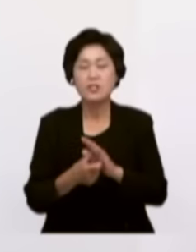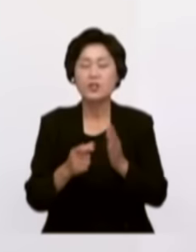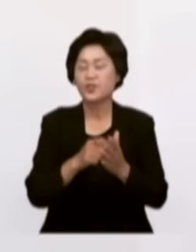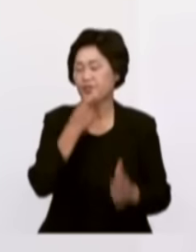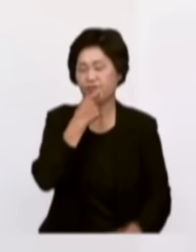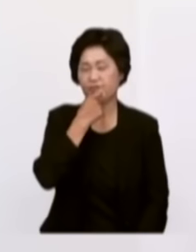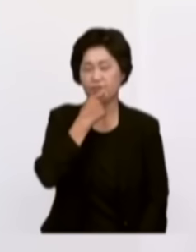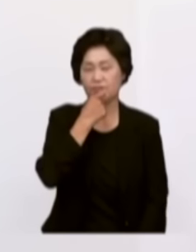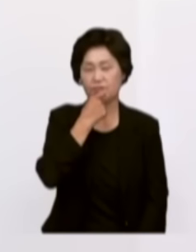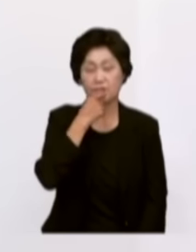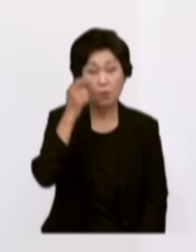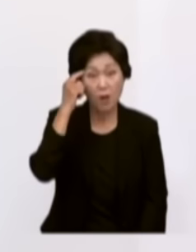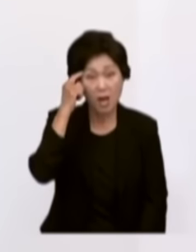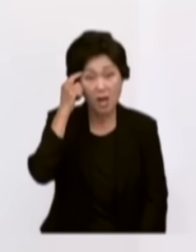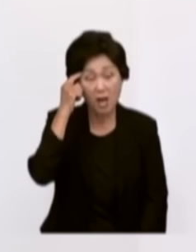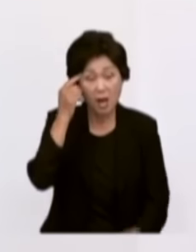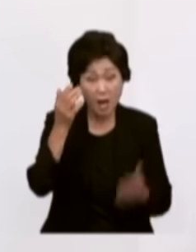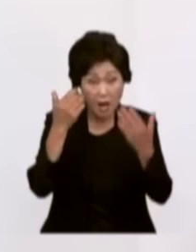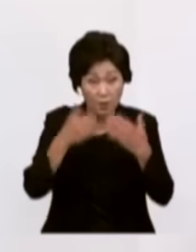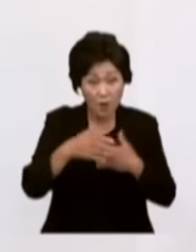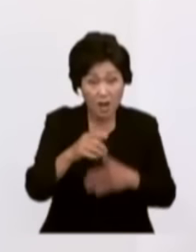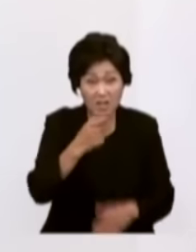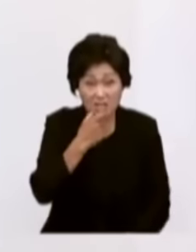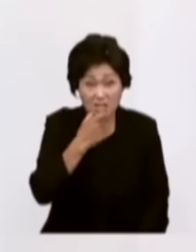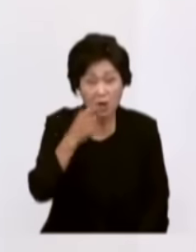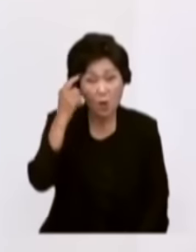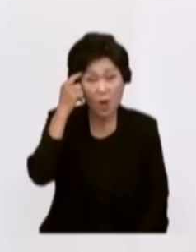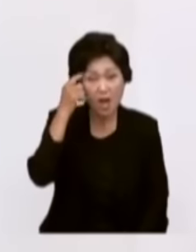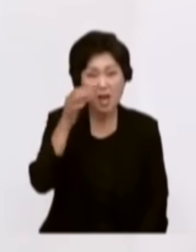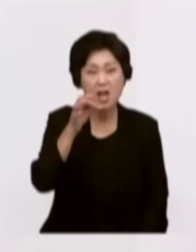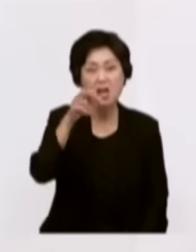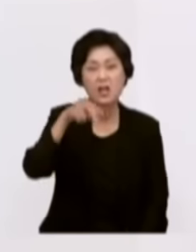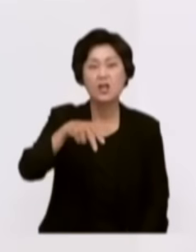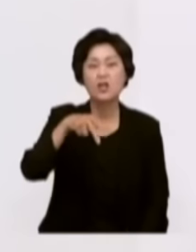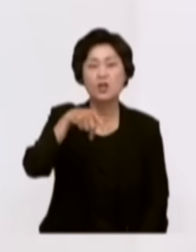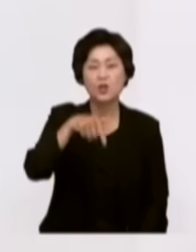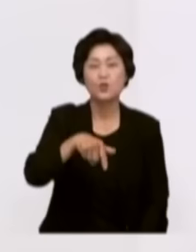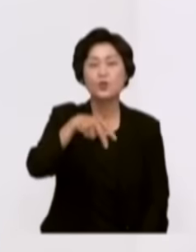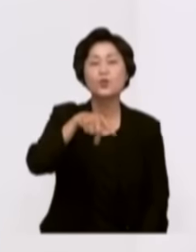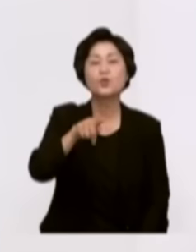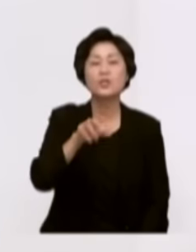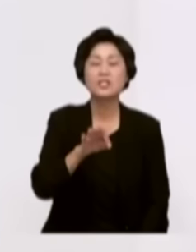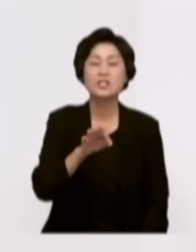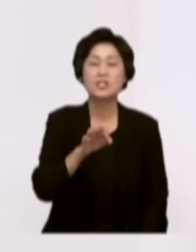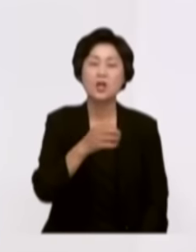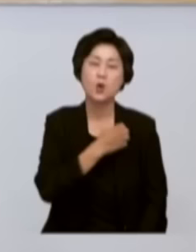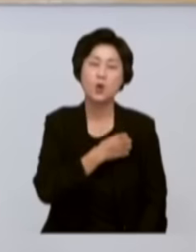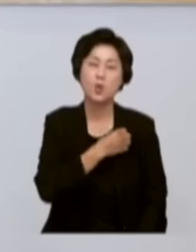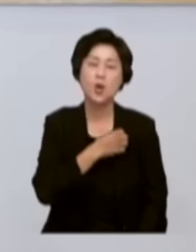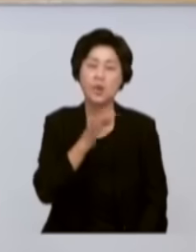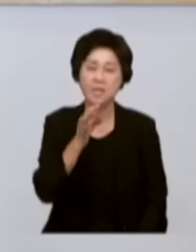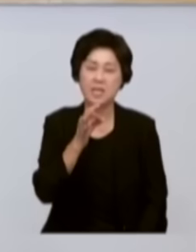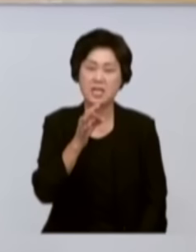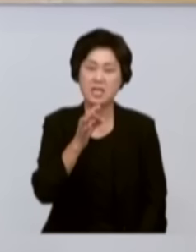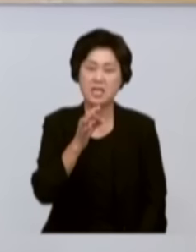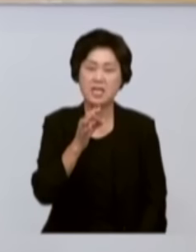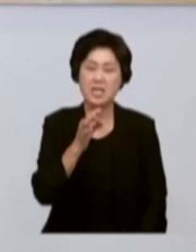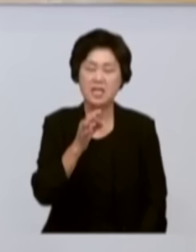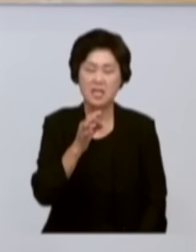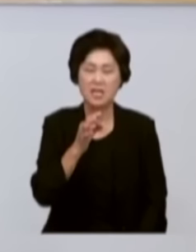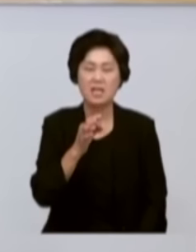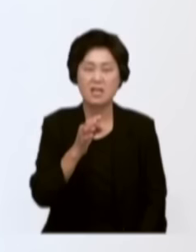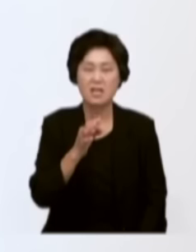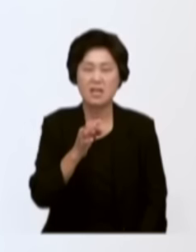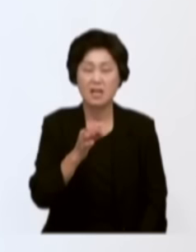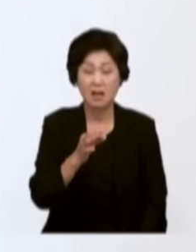막 학교를 가기 싫었던 게 뭐냐면 그때 육성예비 같은 그치, 거를 우리가 맞아요. 이제 오래간만에 내야 되는데